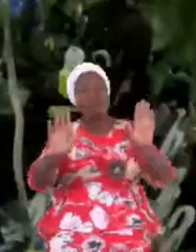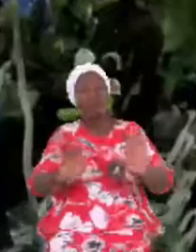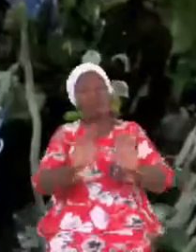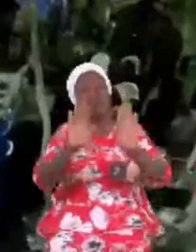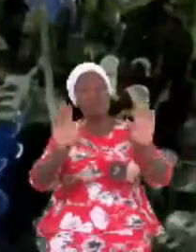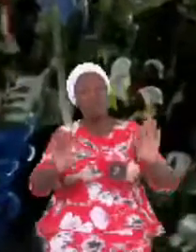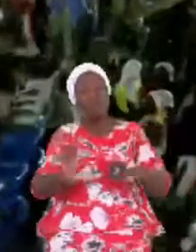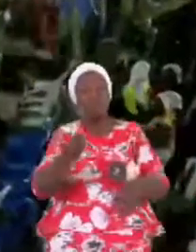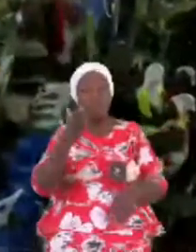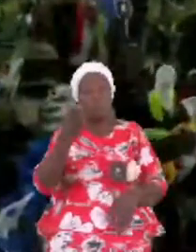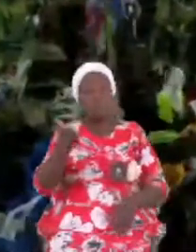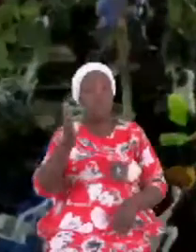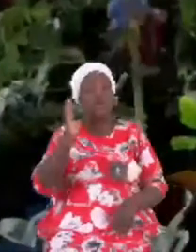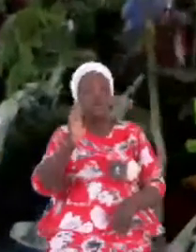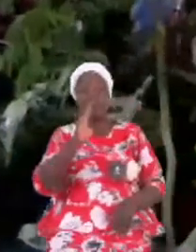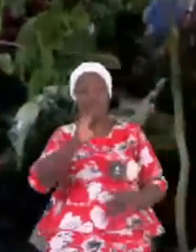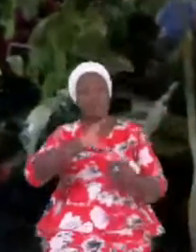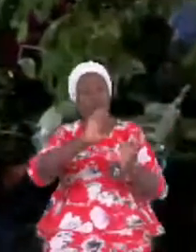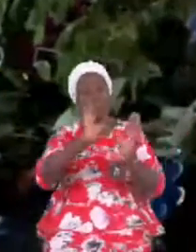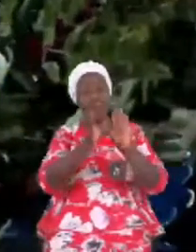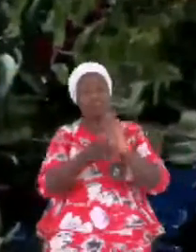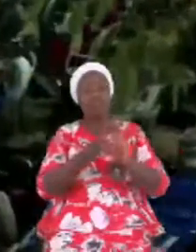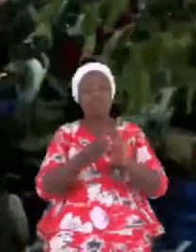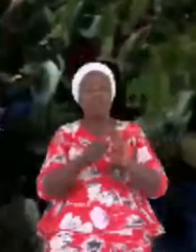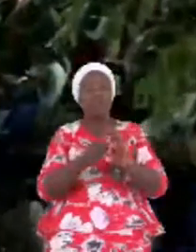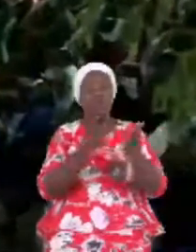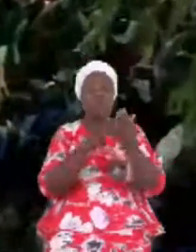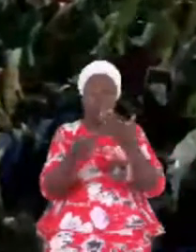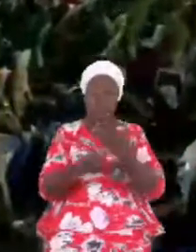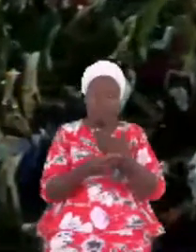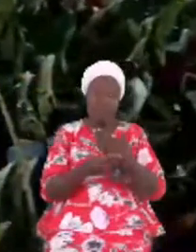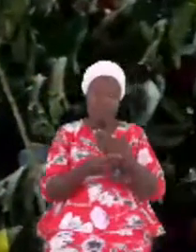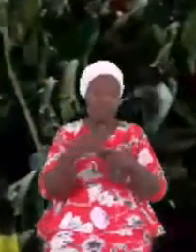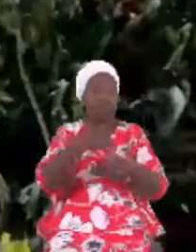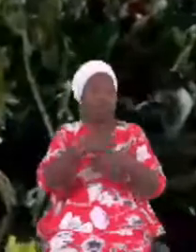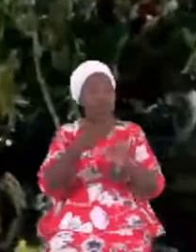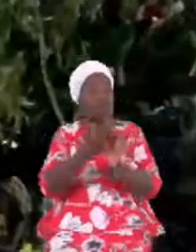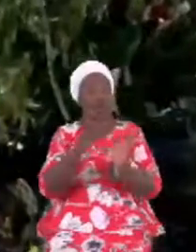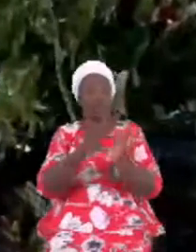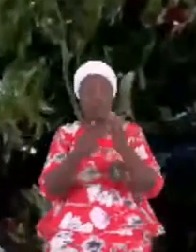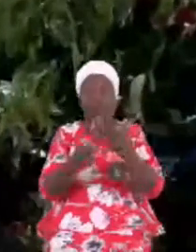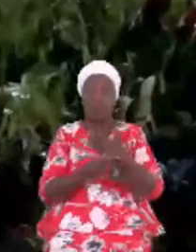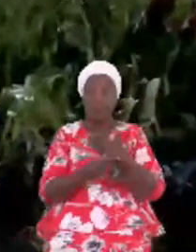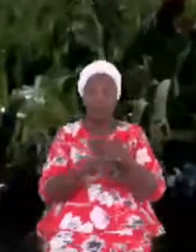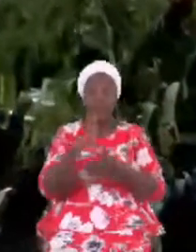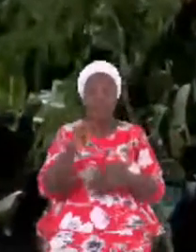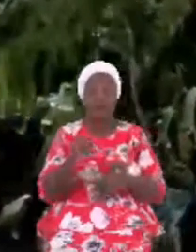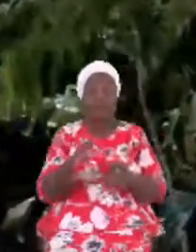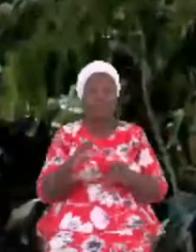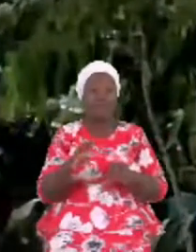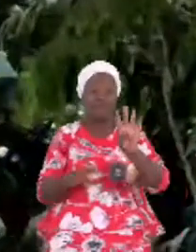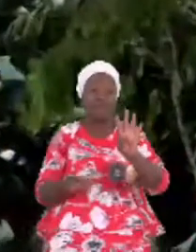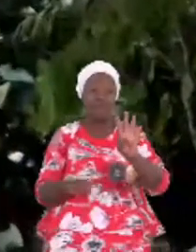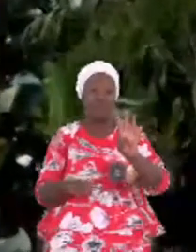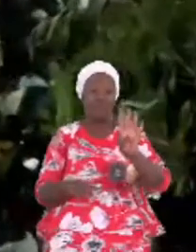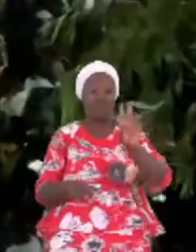Dimanche prochain, il y aura le rallye des convertis à partir de